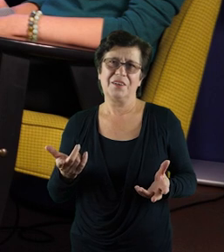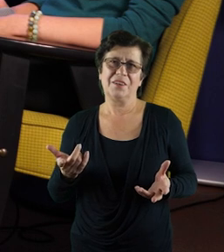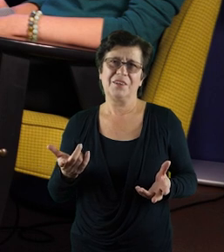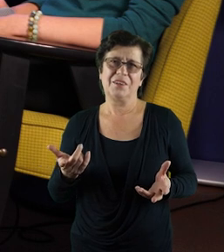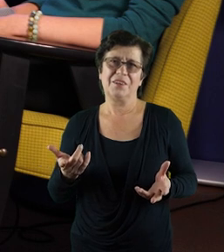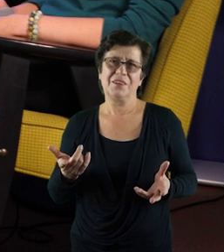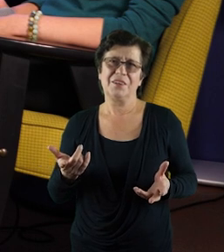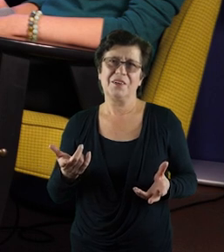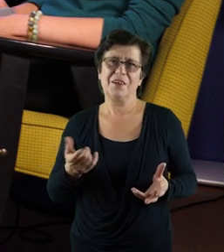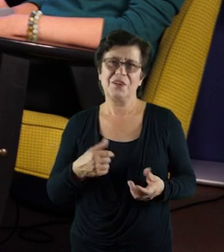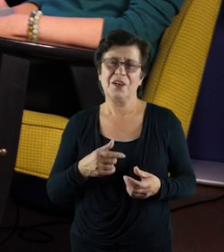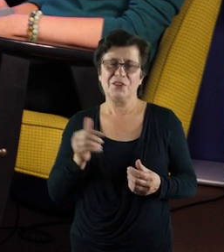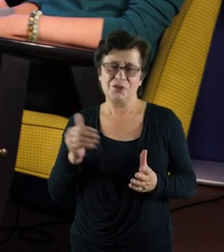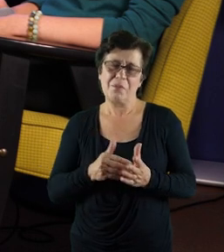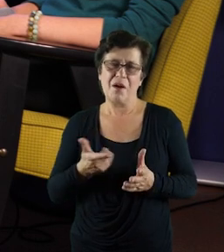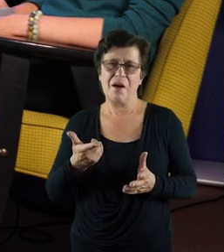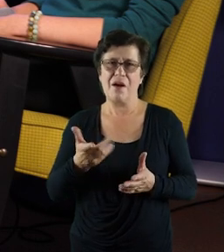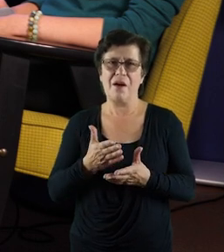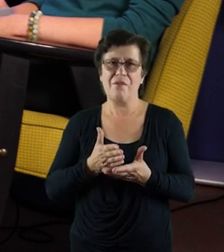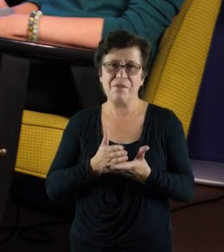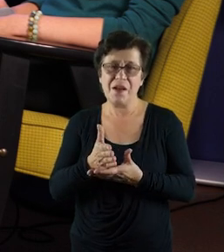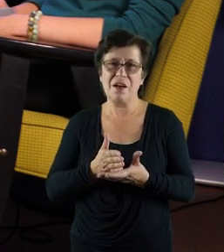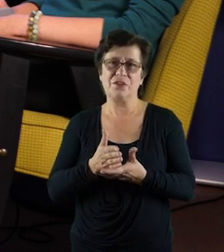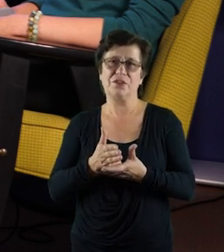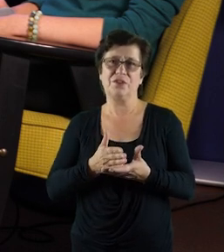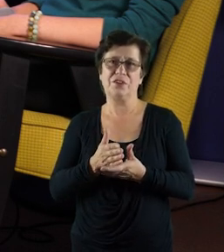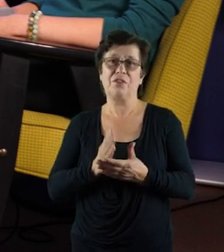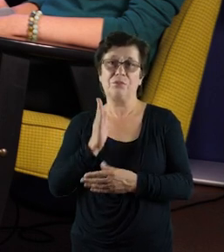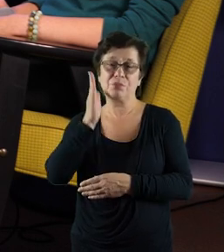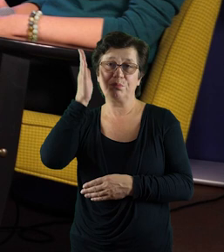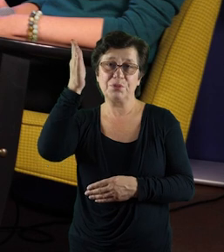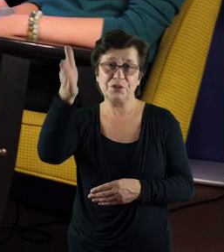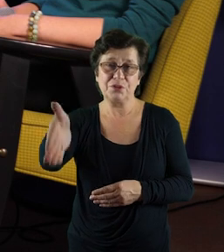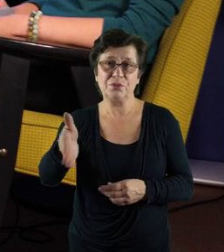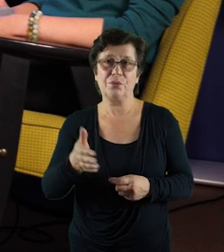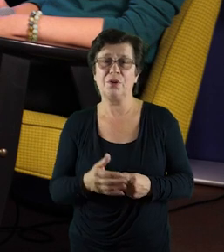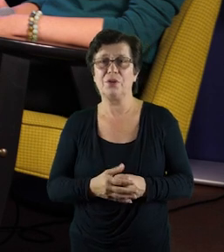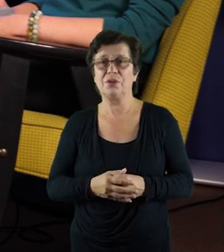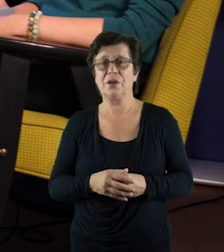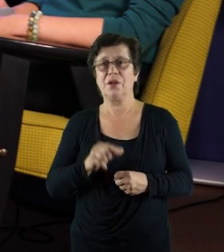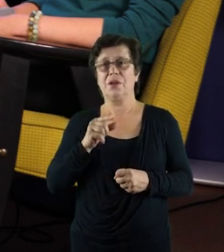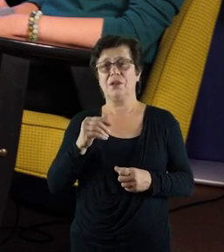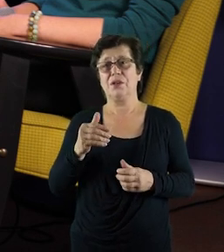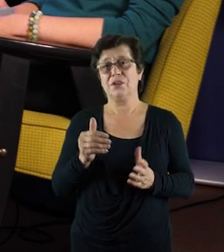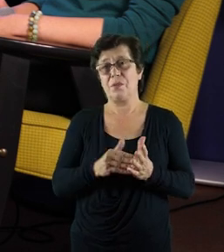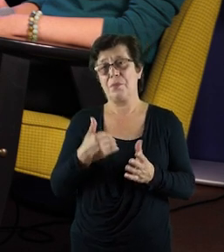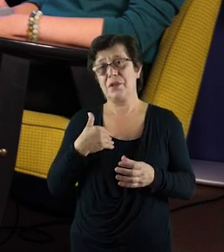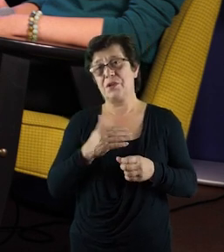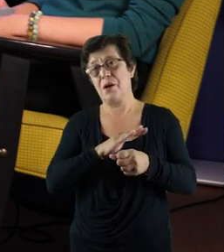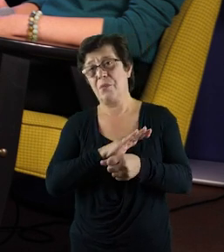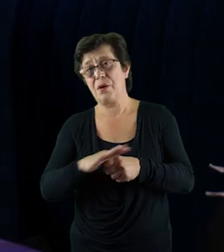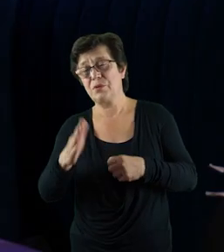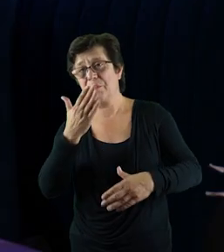awangardzistą, to wierzy się w przyszłość. To myśli się o przyszłości. To się jest pełnym i właściwie się